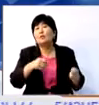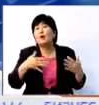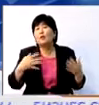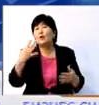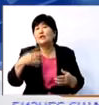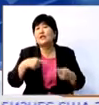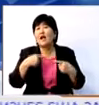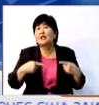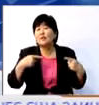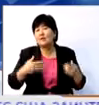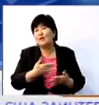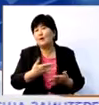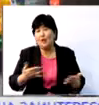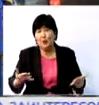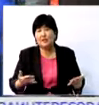40 наименований продукции.